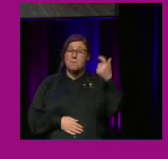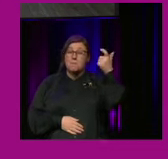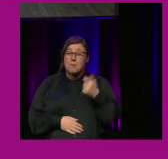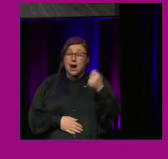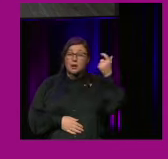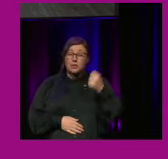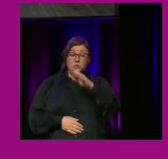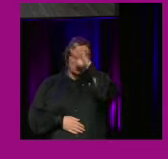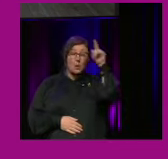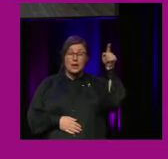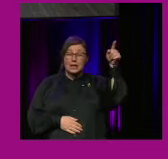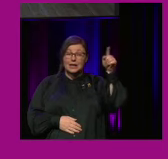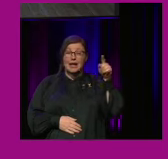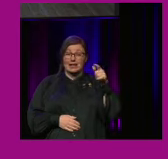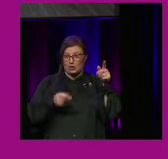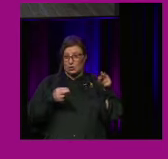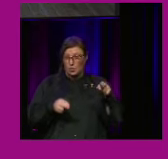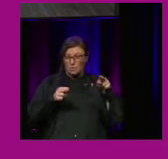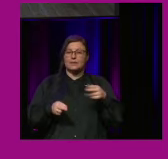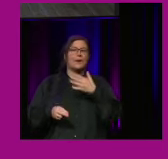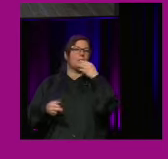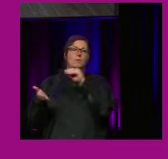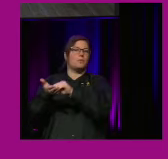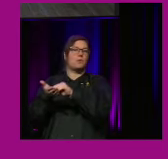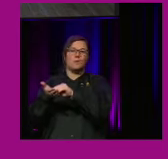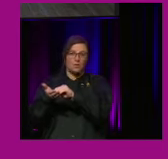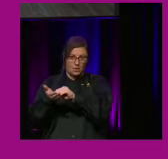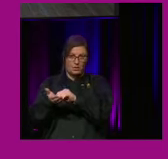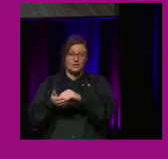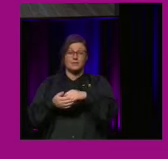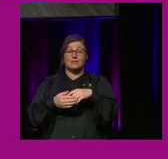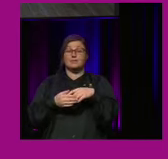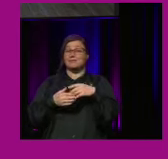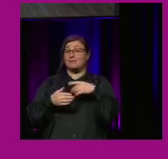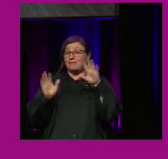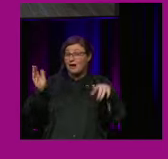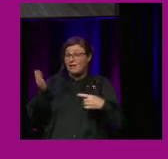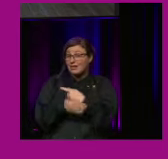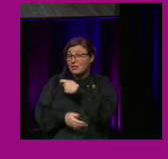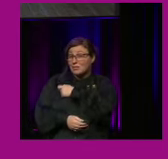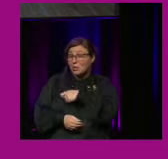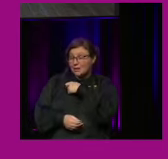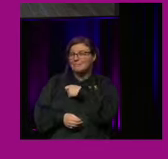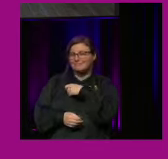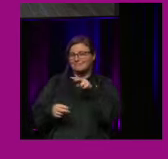är inte heller reglerade. Och då har vi ju det som hände i Polen, att man